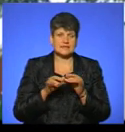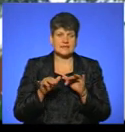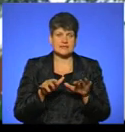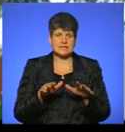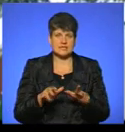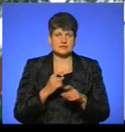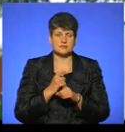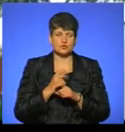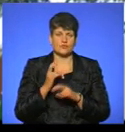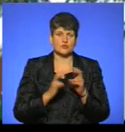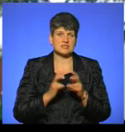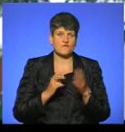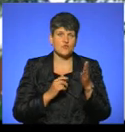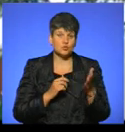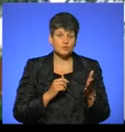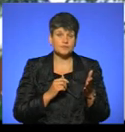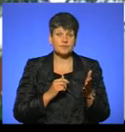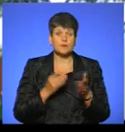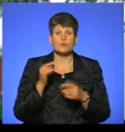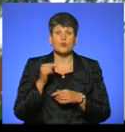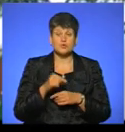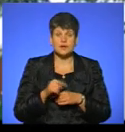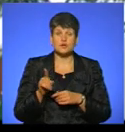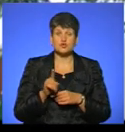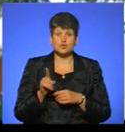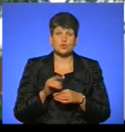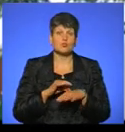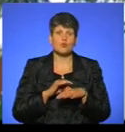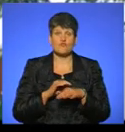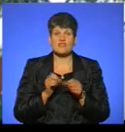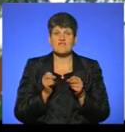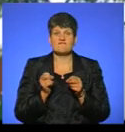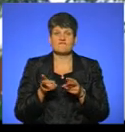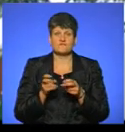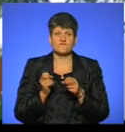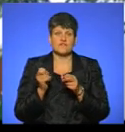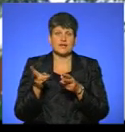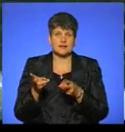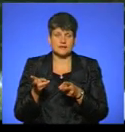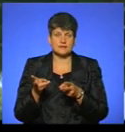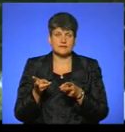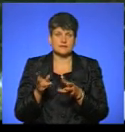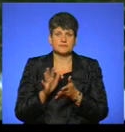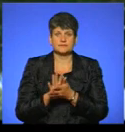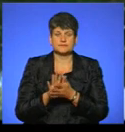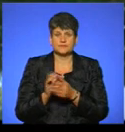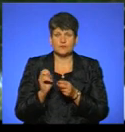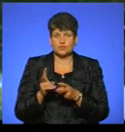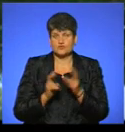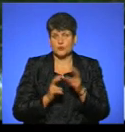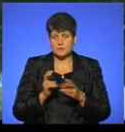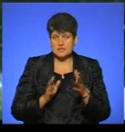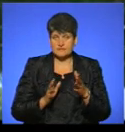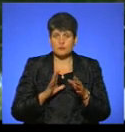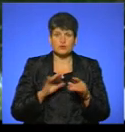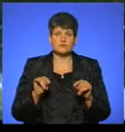спиртового заводу про те, що проводять викид відходів виробництва. Відповідно, була створена